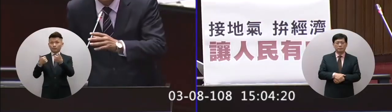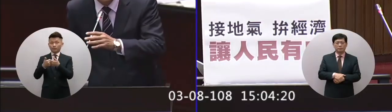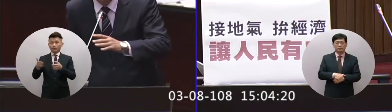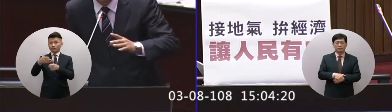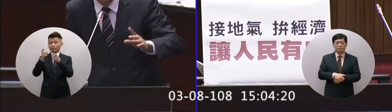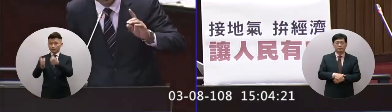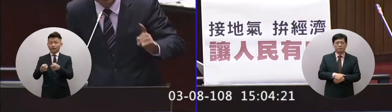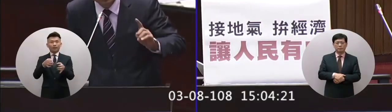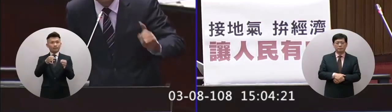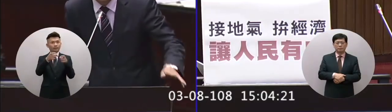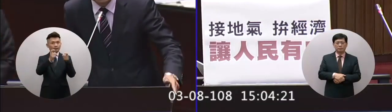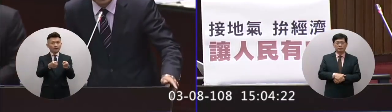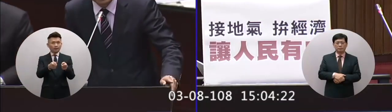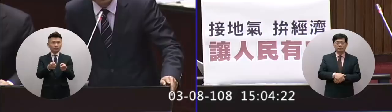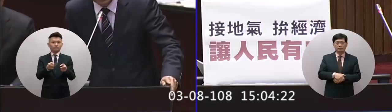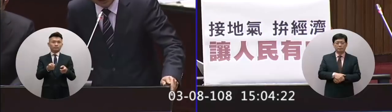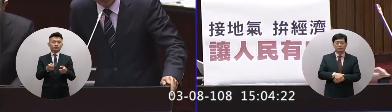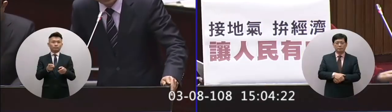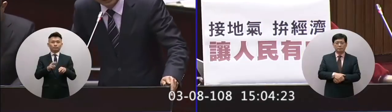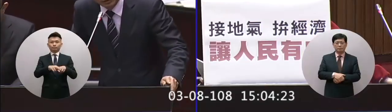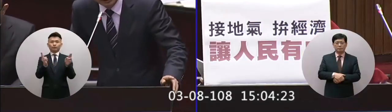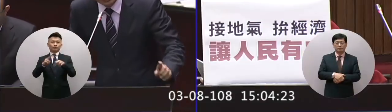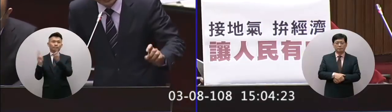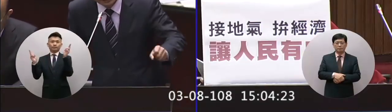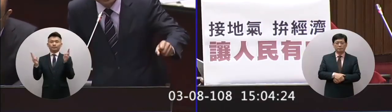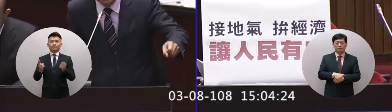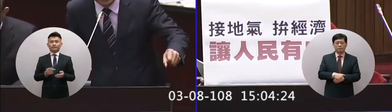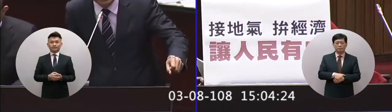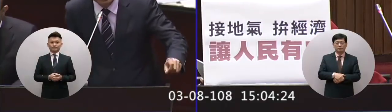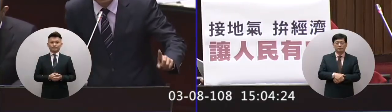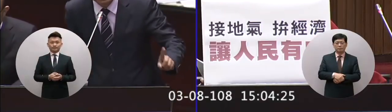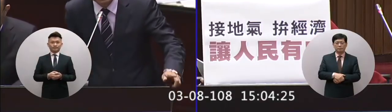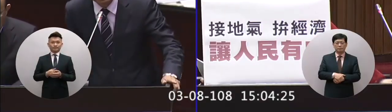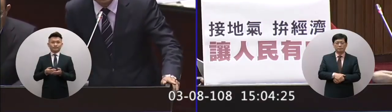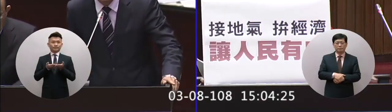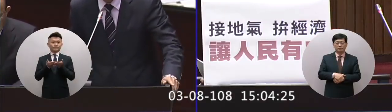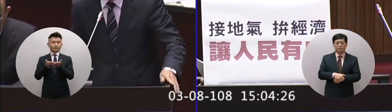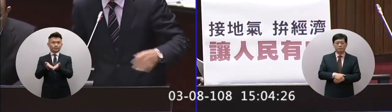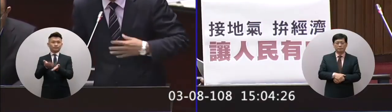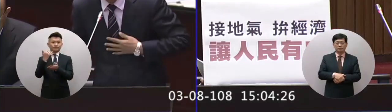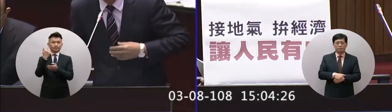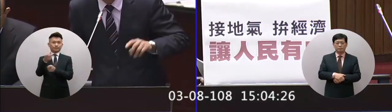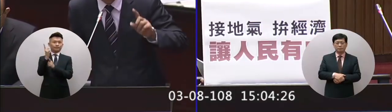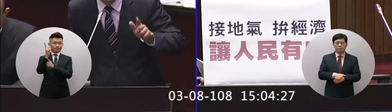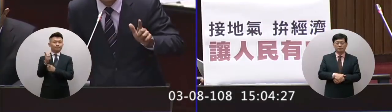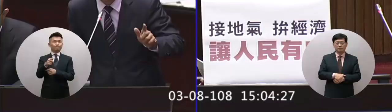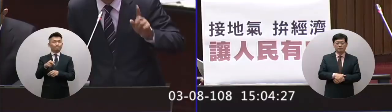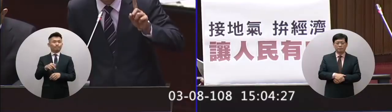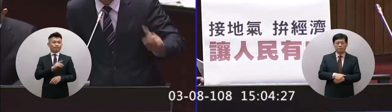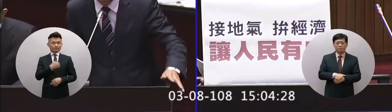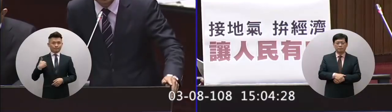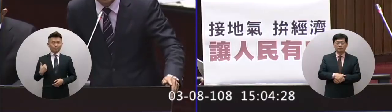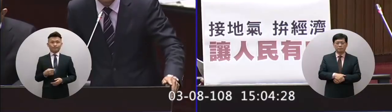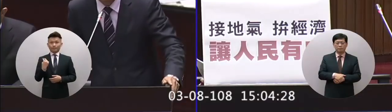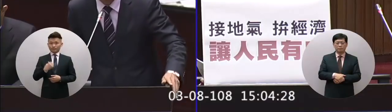港跟其他的港口都可以同步来开放相关的海钓，这第一个说明。第二个，农委会主管的